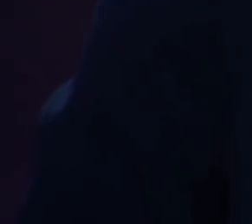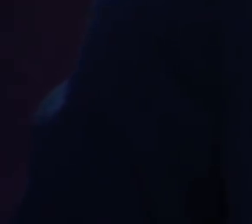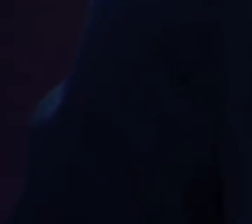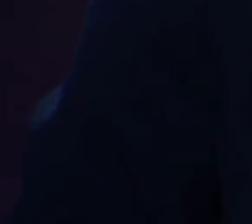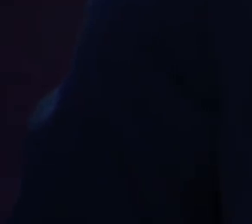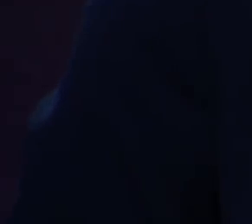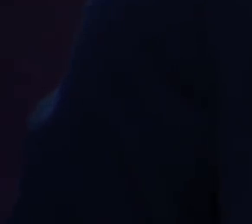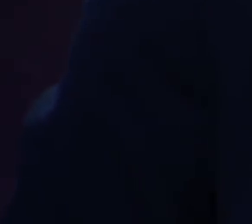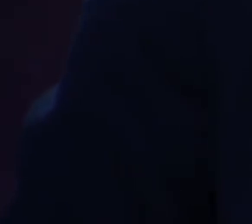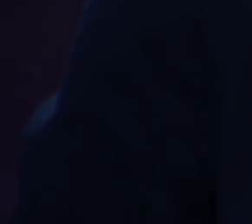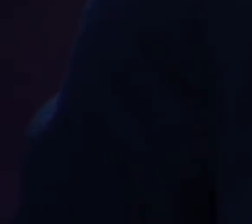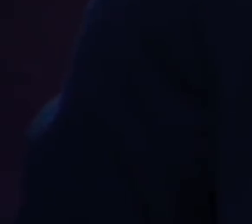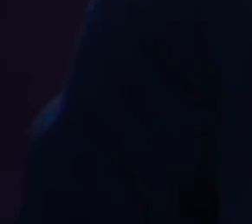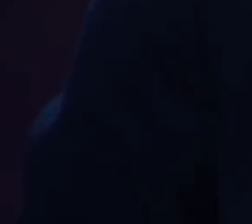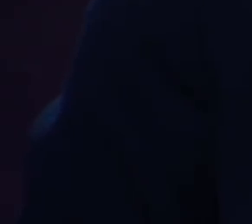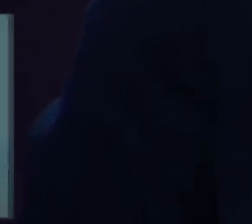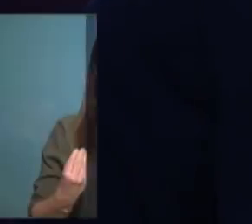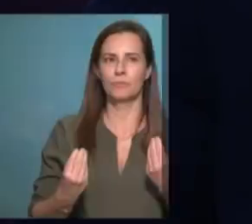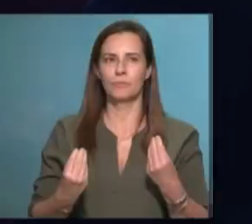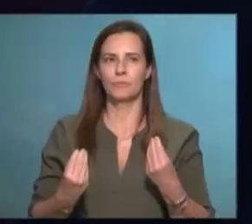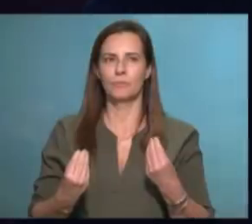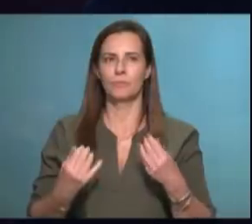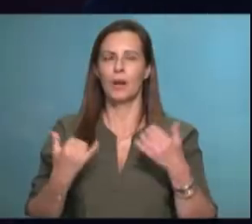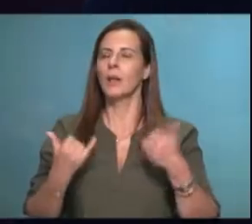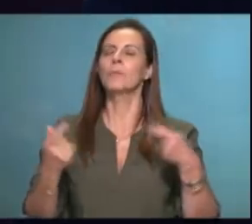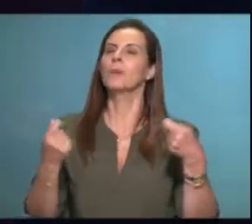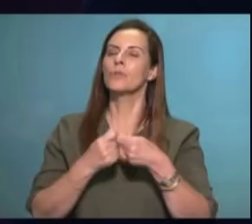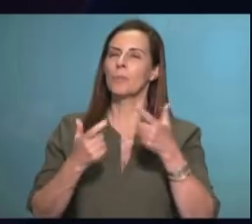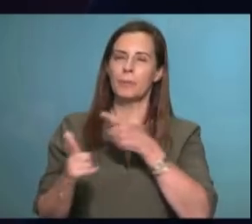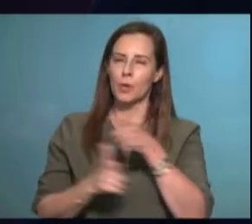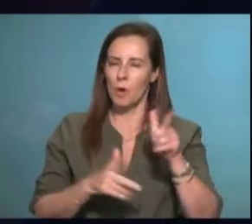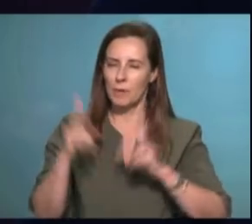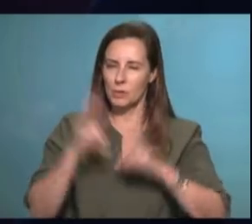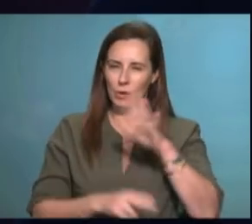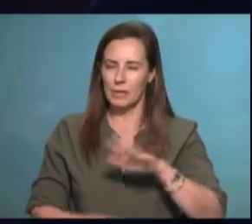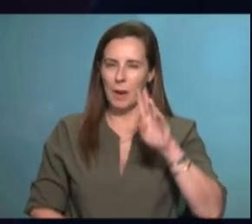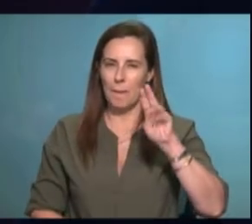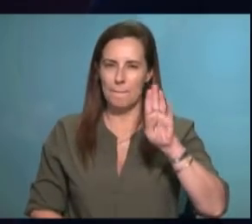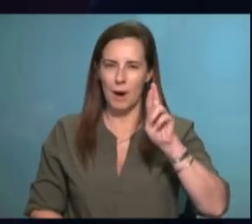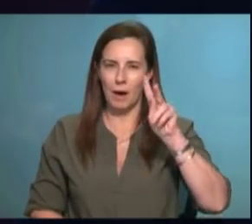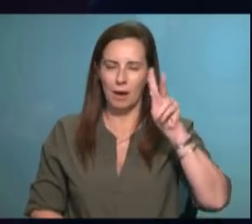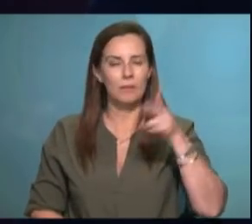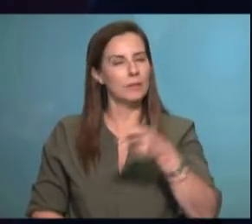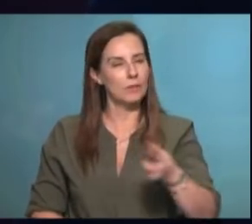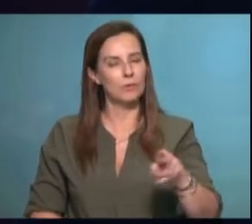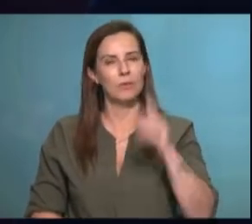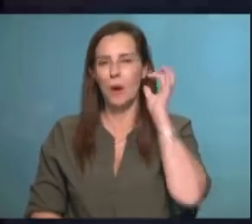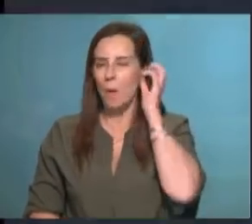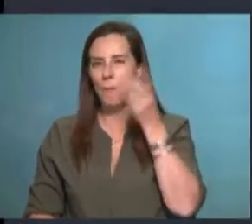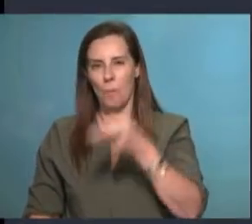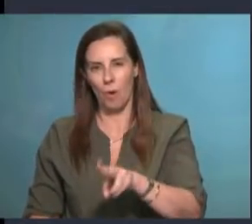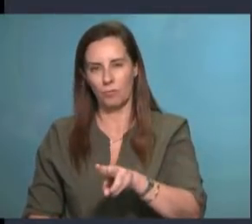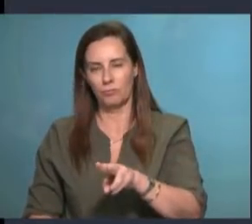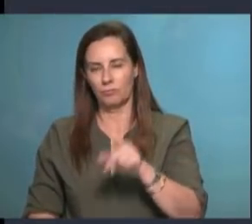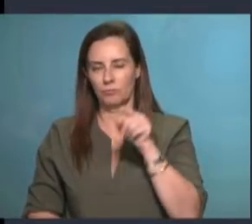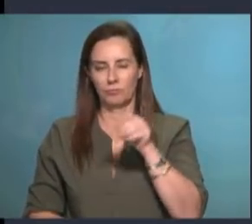שלום לכם, לילה טוב. במרכז הלילה הזה עדכונים בנוגע לפיגוע באזור התעשייה ברקן הבוקר, בו נרצחו קים לבן גרונטי